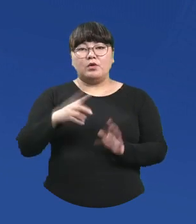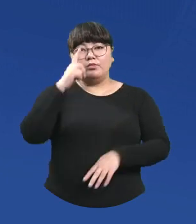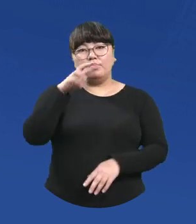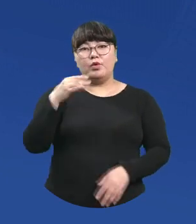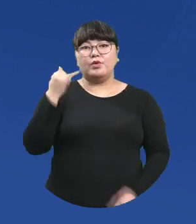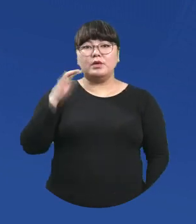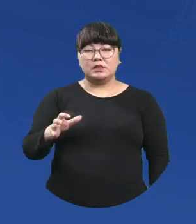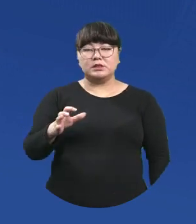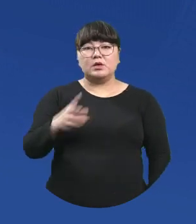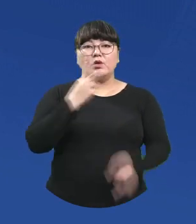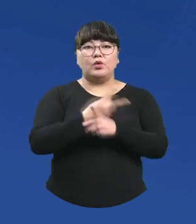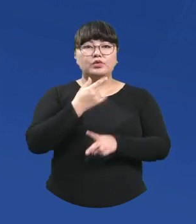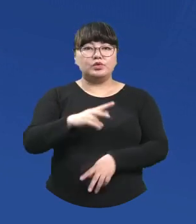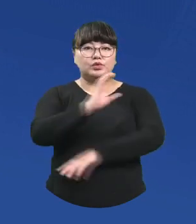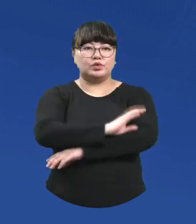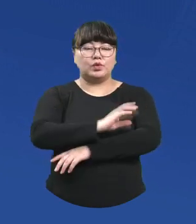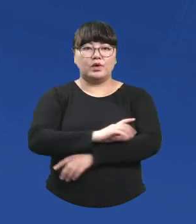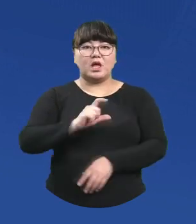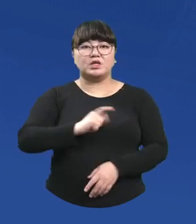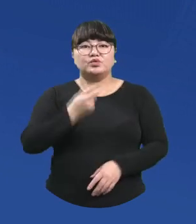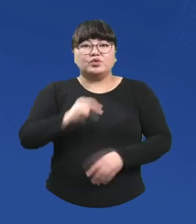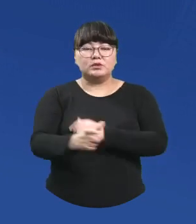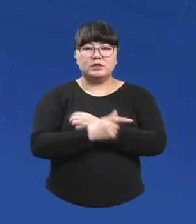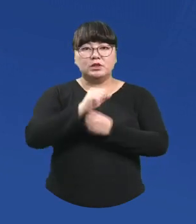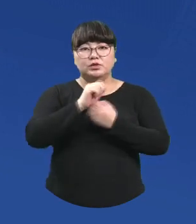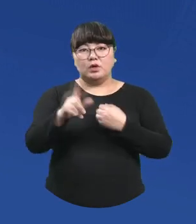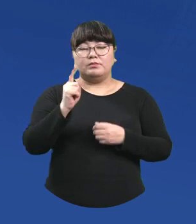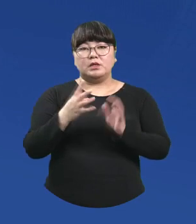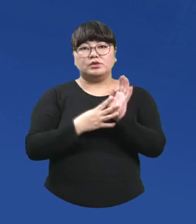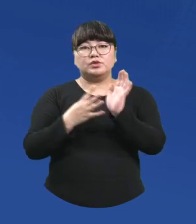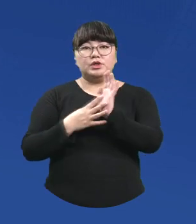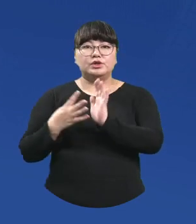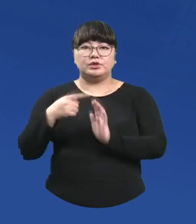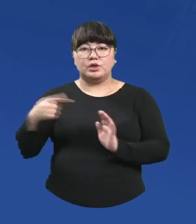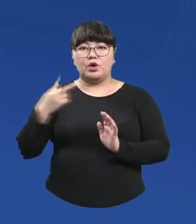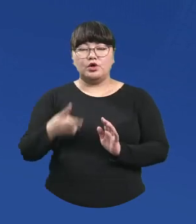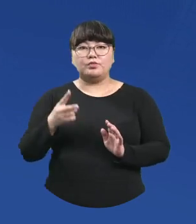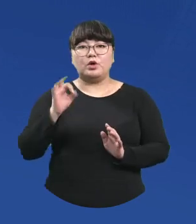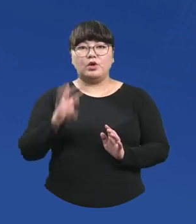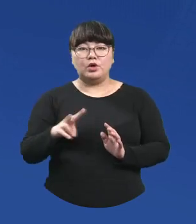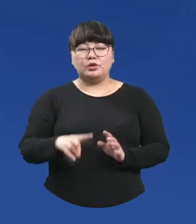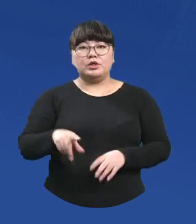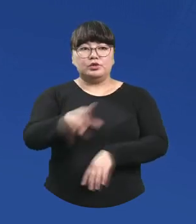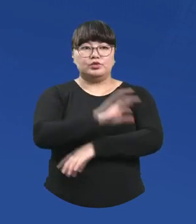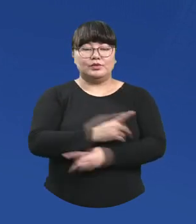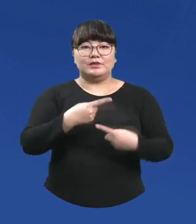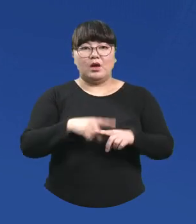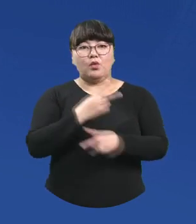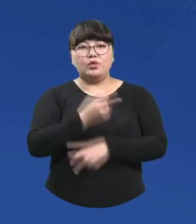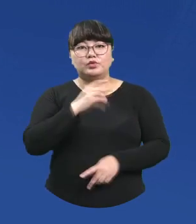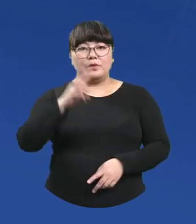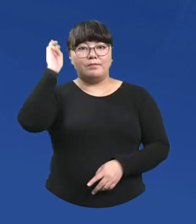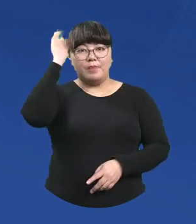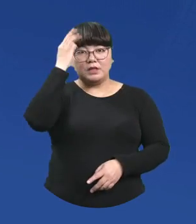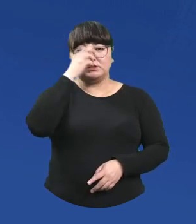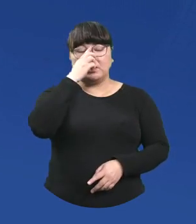1998 онд Монгол Улсын сургуулийн хууль зүйн сургуулийг эрхцүүч мэргэжлээр төгсөж, 1999-с 2000 онд мөн сургуультай хууль зүйн